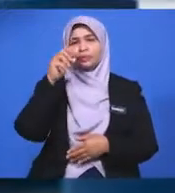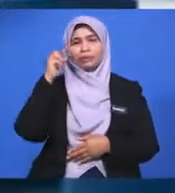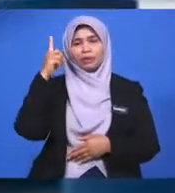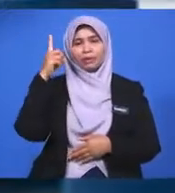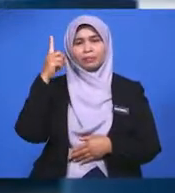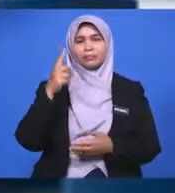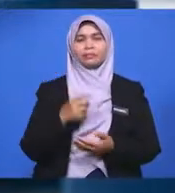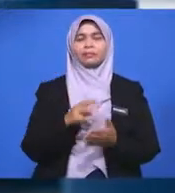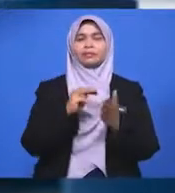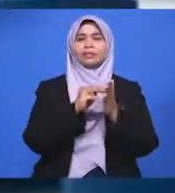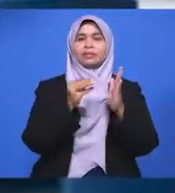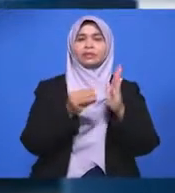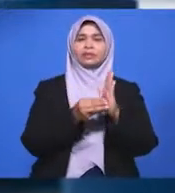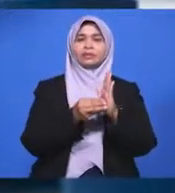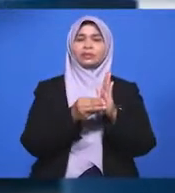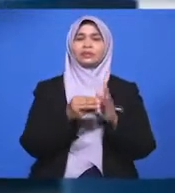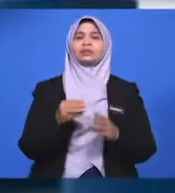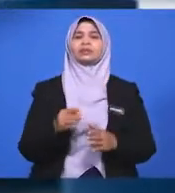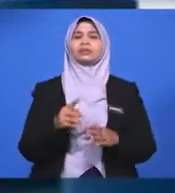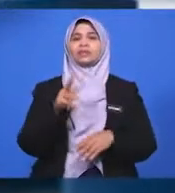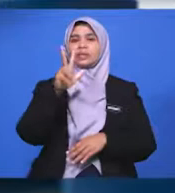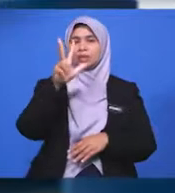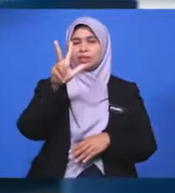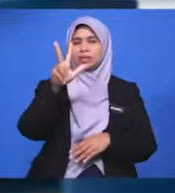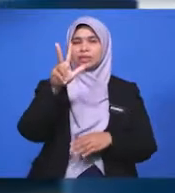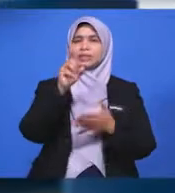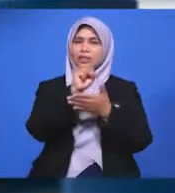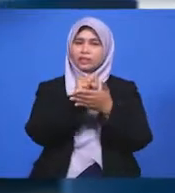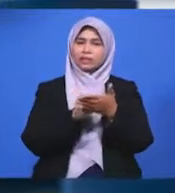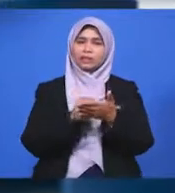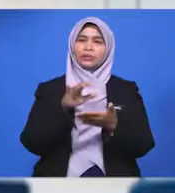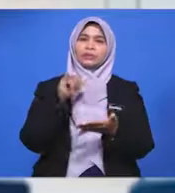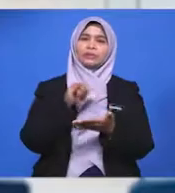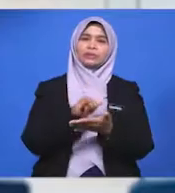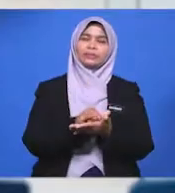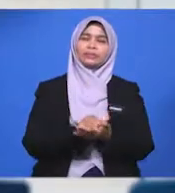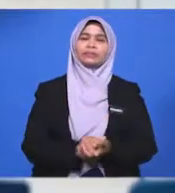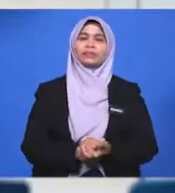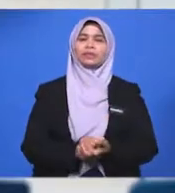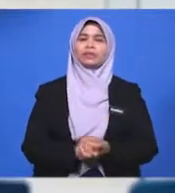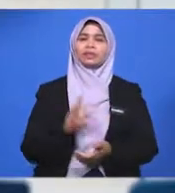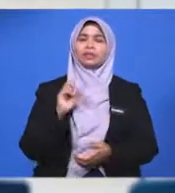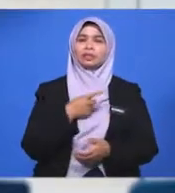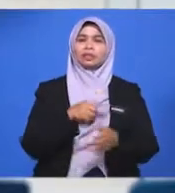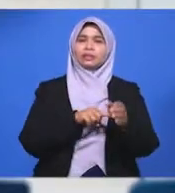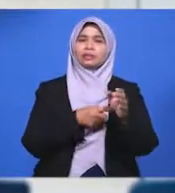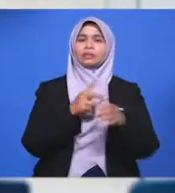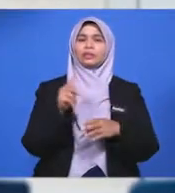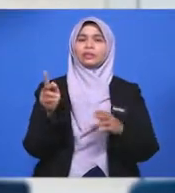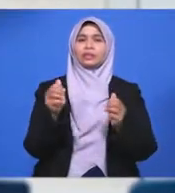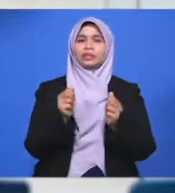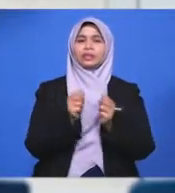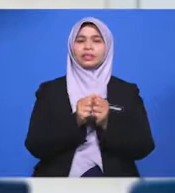memahami maksud ketiga-tiga sektor tersebut. Kita mulakan